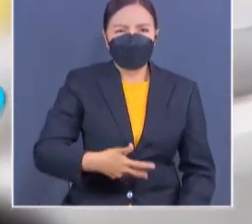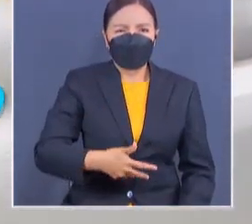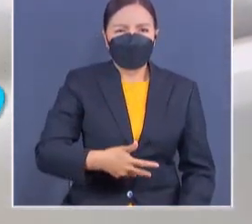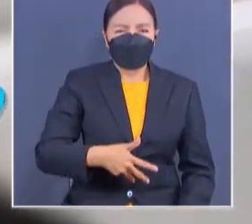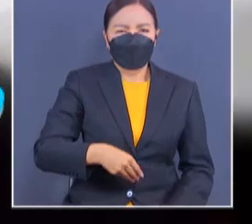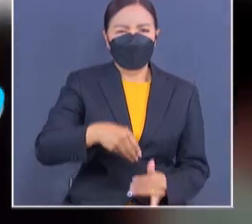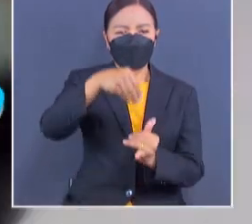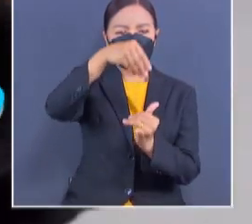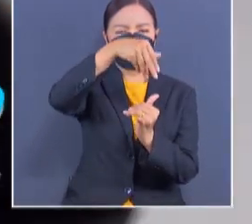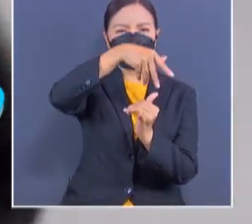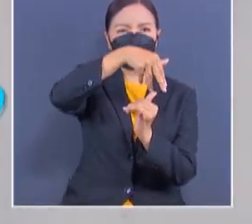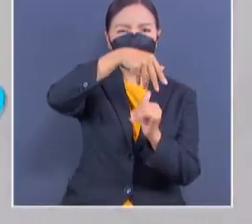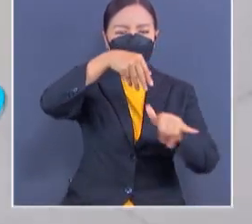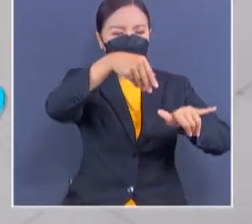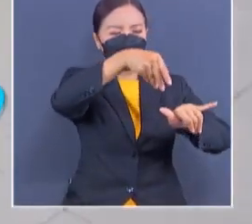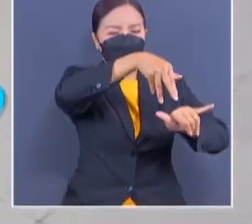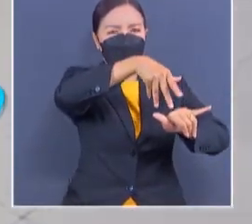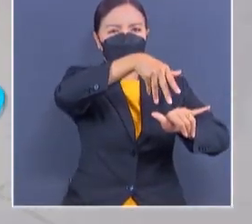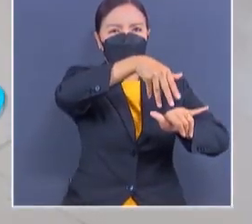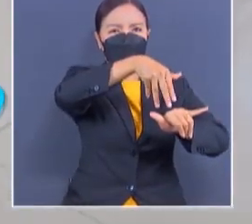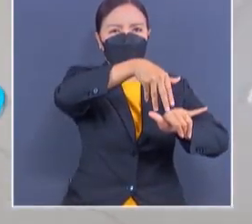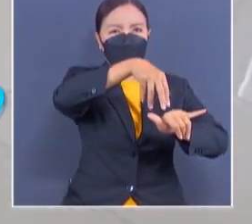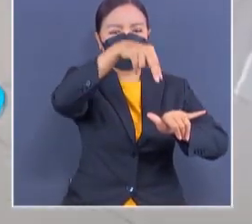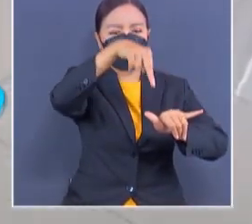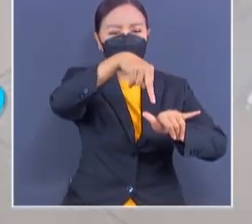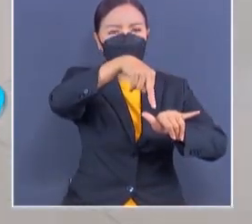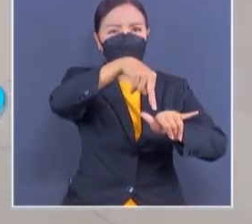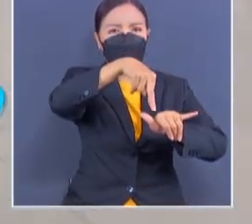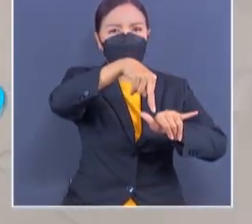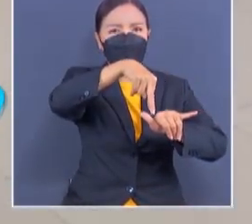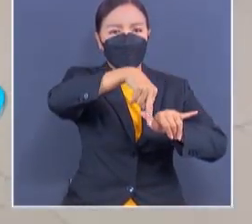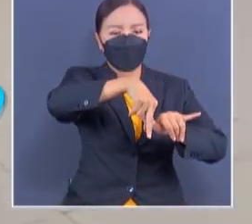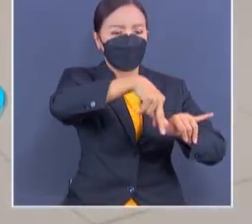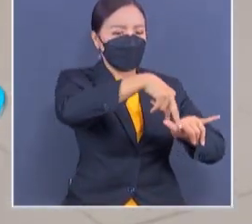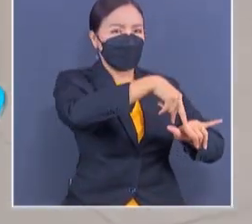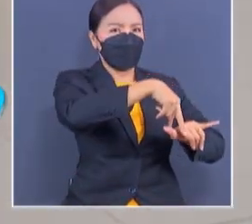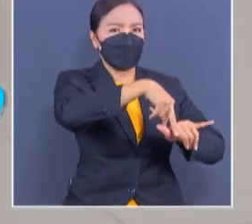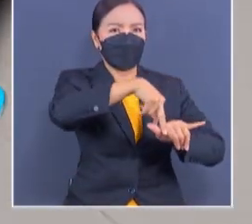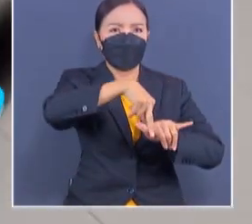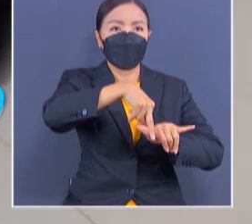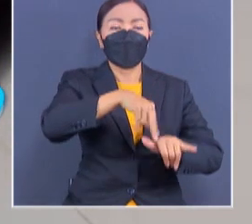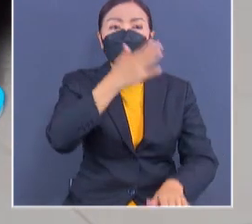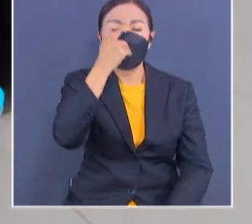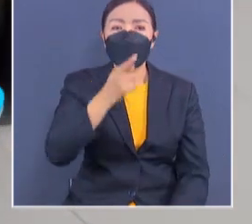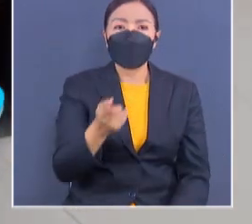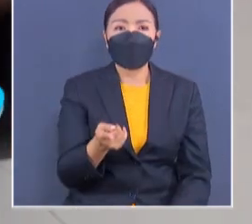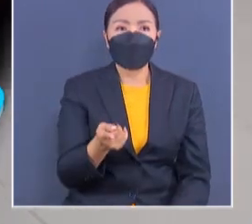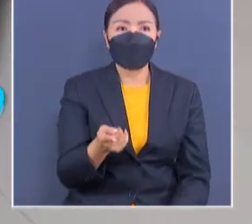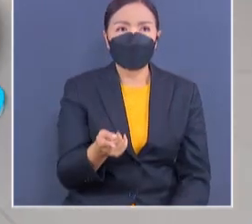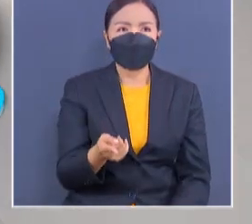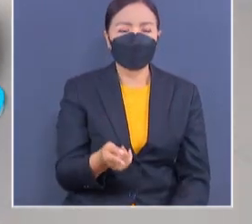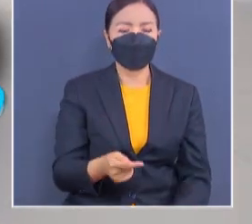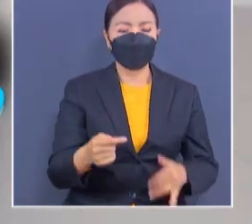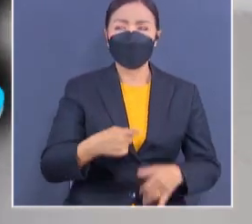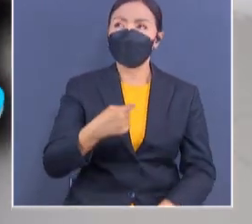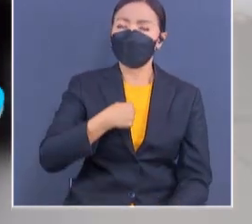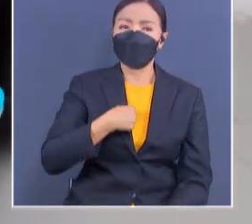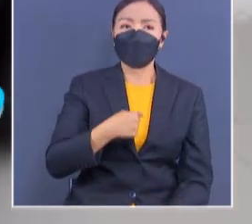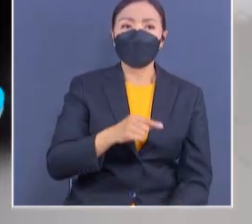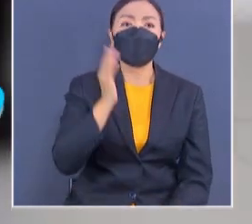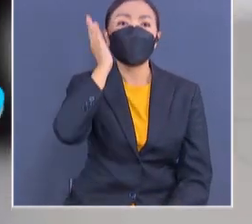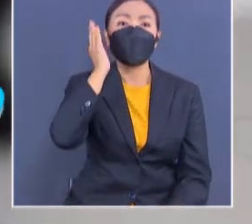ฉี่ใส่หน้าครับนี่ฮะเหตุการณ์ที่เกิดขึ้นเป็นเพราะว่าเขาไปพูดจาแล้วมันผิดหูเจ๊ข้าวเขาว่าอย่